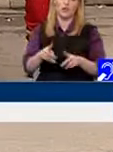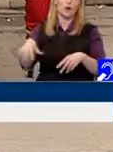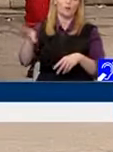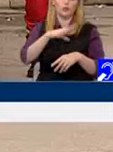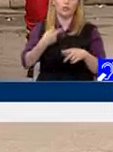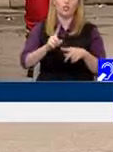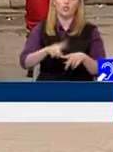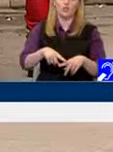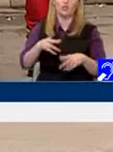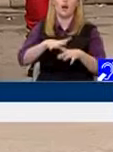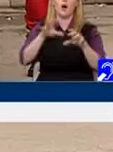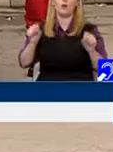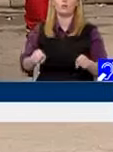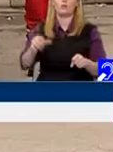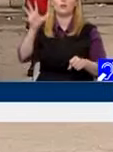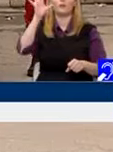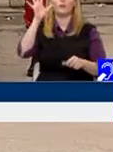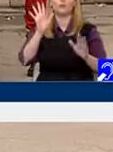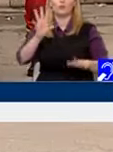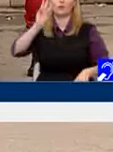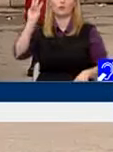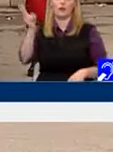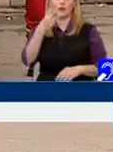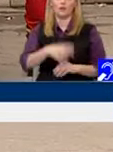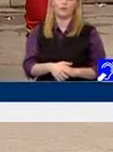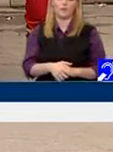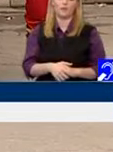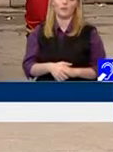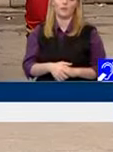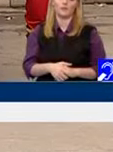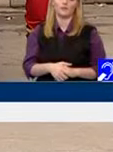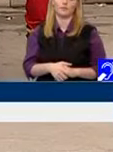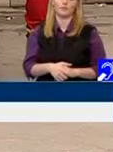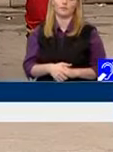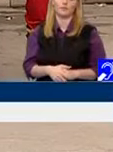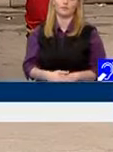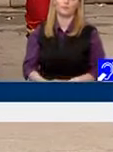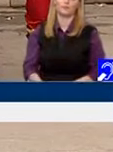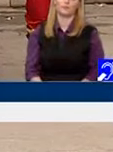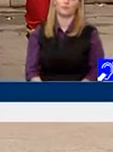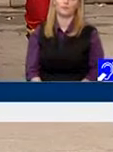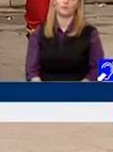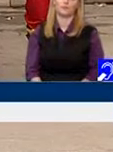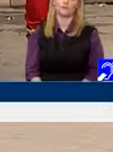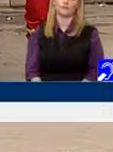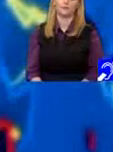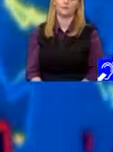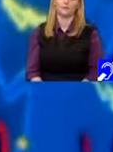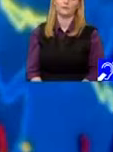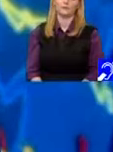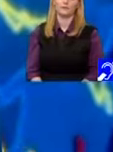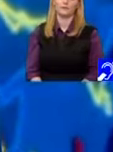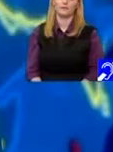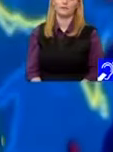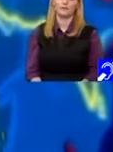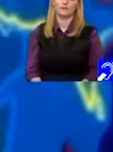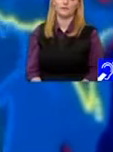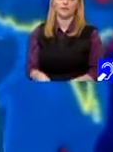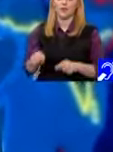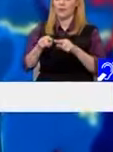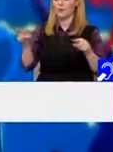astea, autoritățile au la dispoziție 3 ani. Pentru TVR, Irina Bejanaru și Constantin Danila.